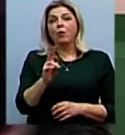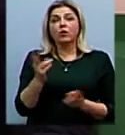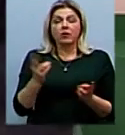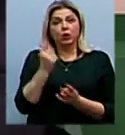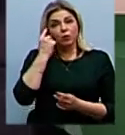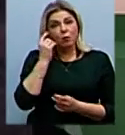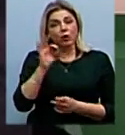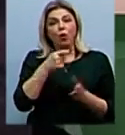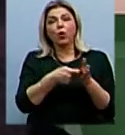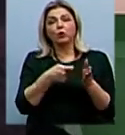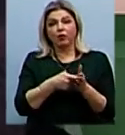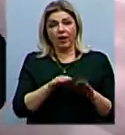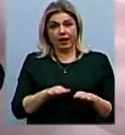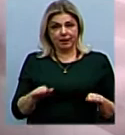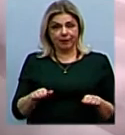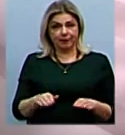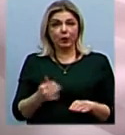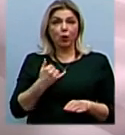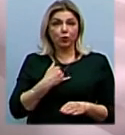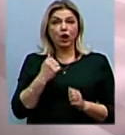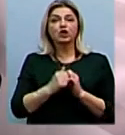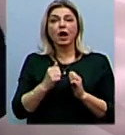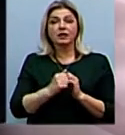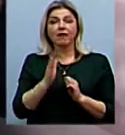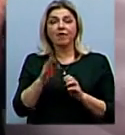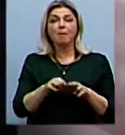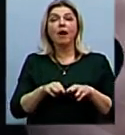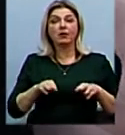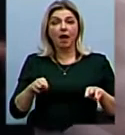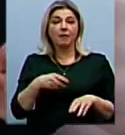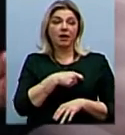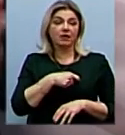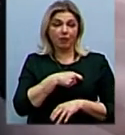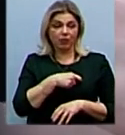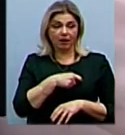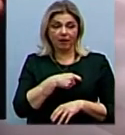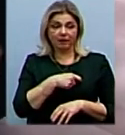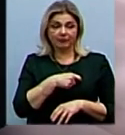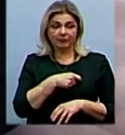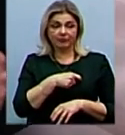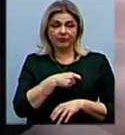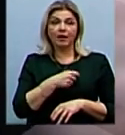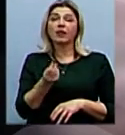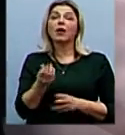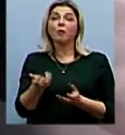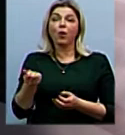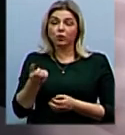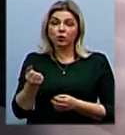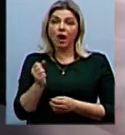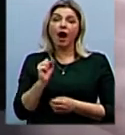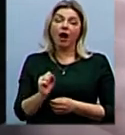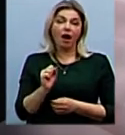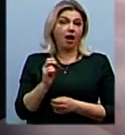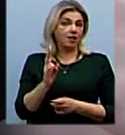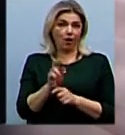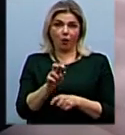Тому, власне... У нас, на жаль, часто і в парламенті депутати сидять, вірніше, не сидять, там же гроші отримують. Там же інша розмова, да.